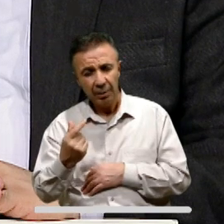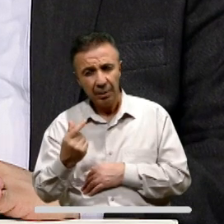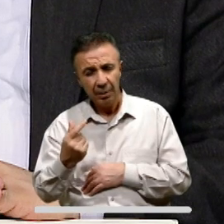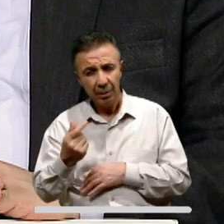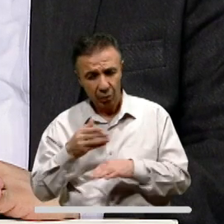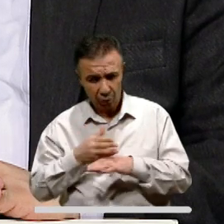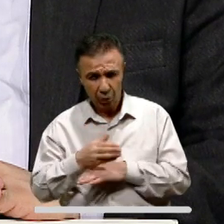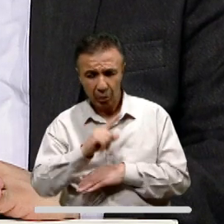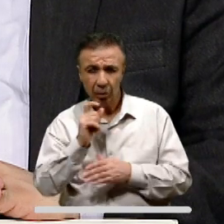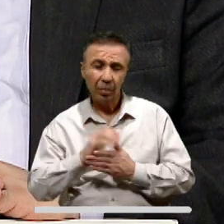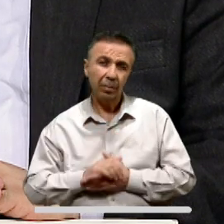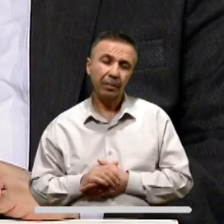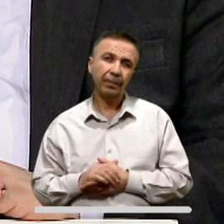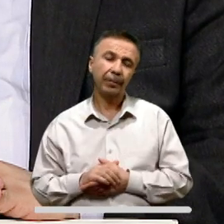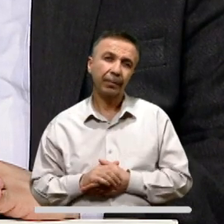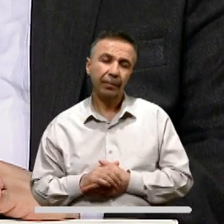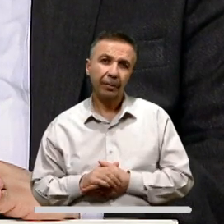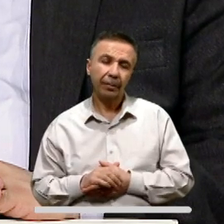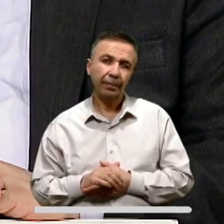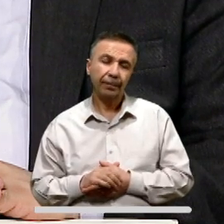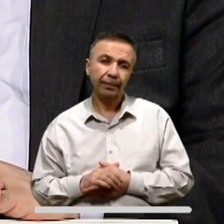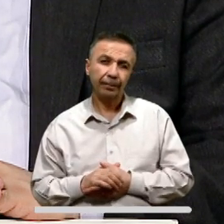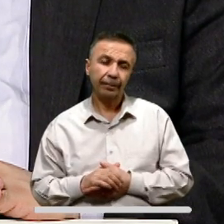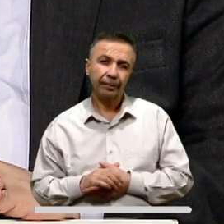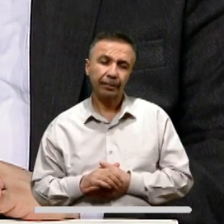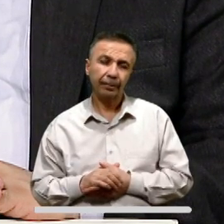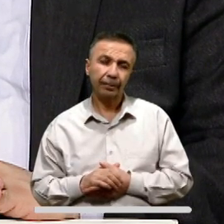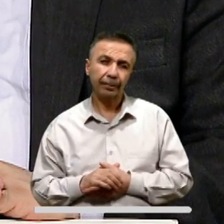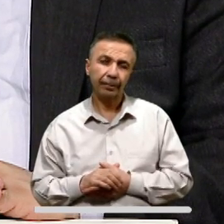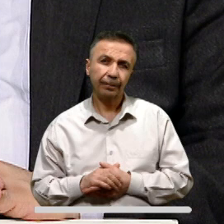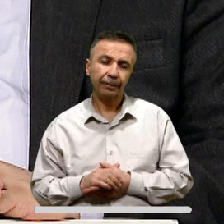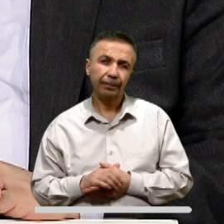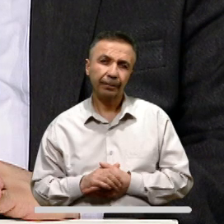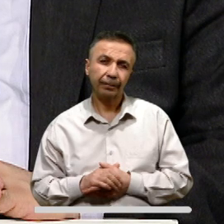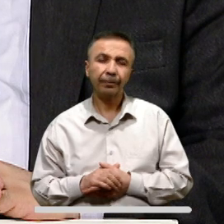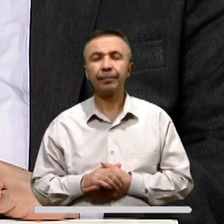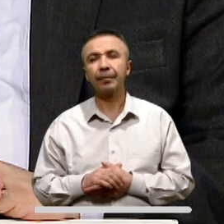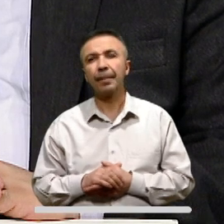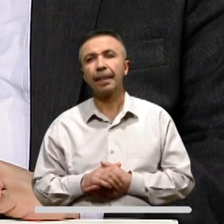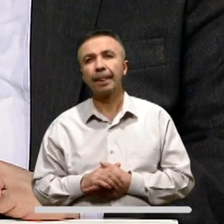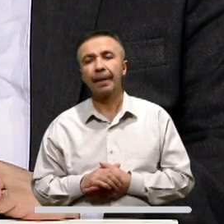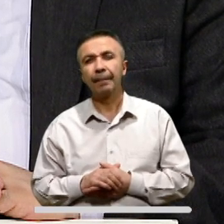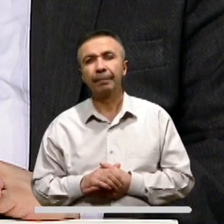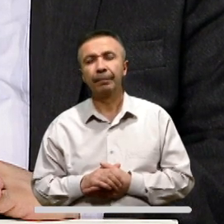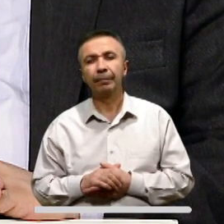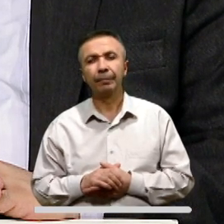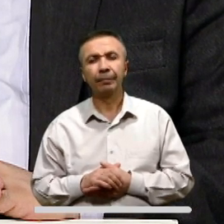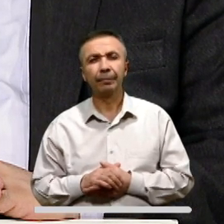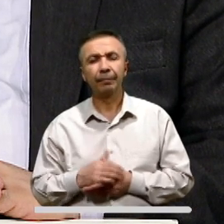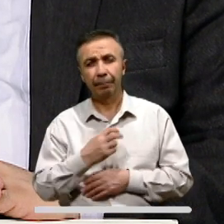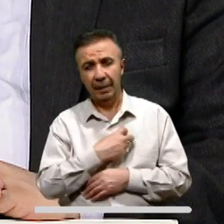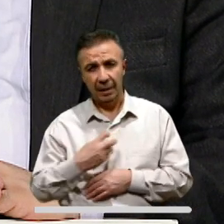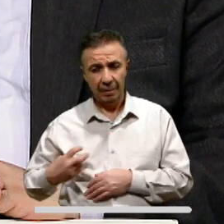bastırayım da. Zaten Nisa 23 dediniz değil mi? Nisa suresi 23. Sonuçta hani ne peygamberi ve